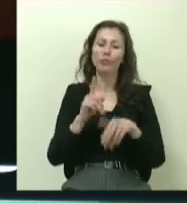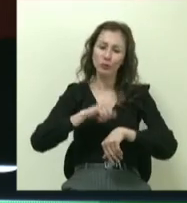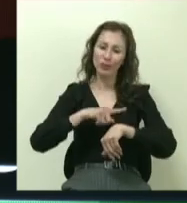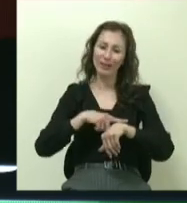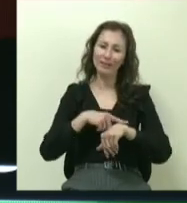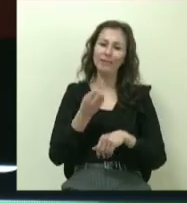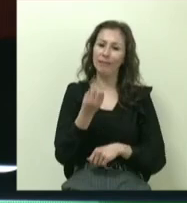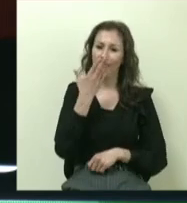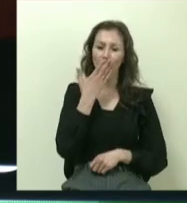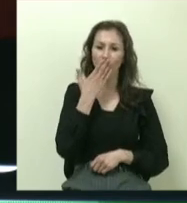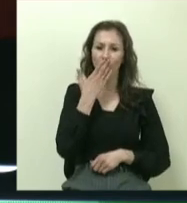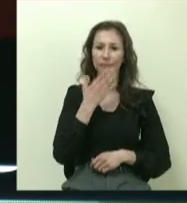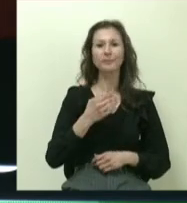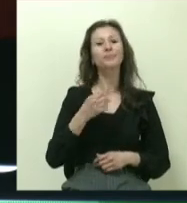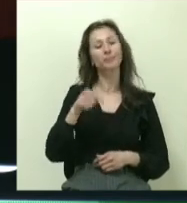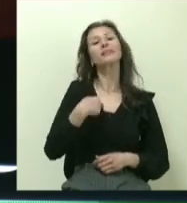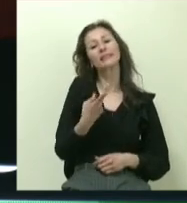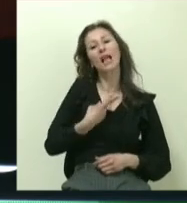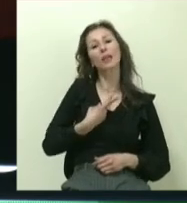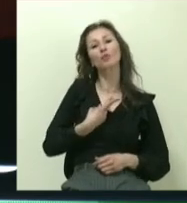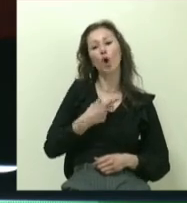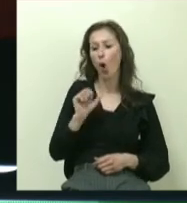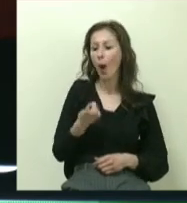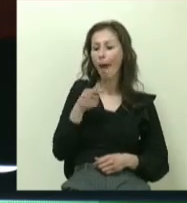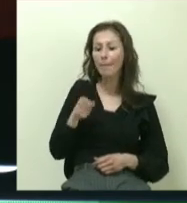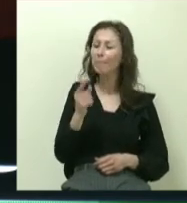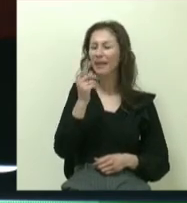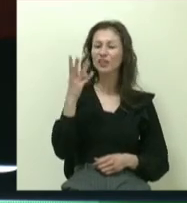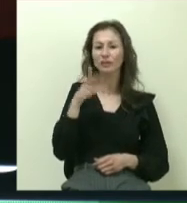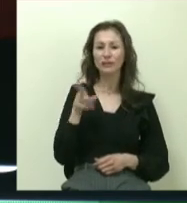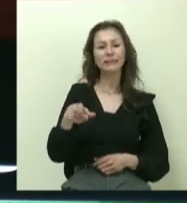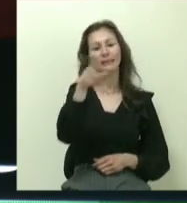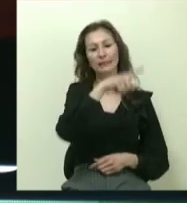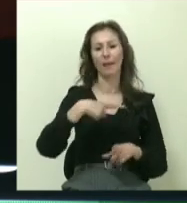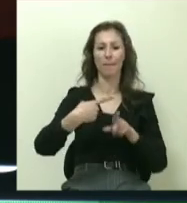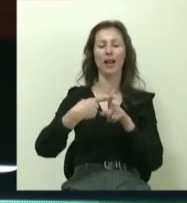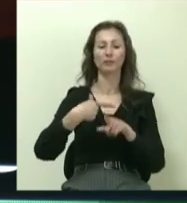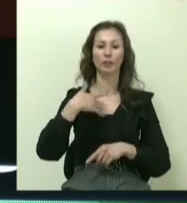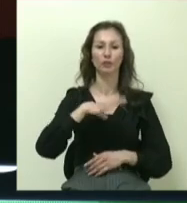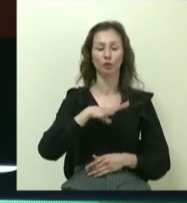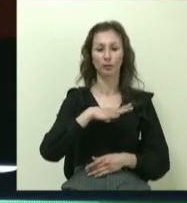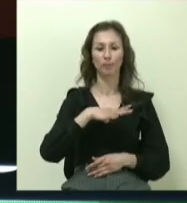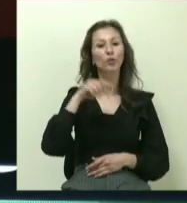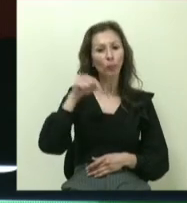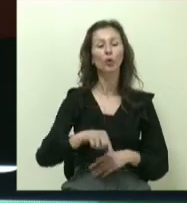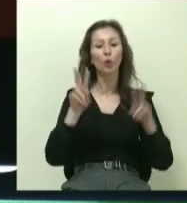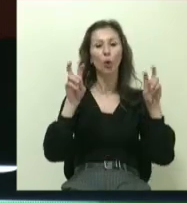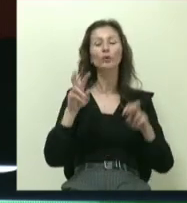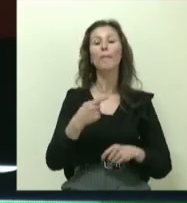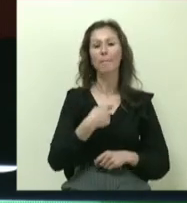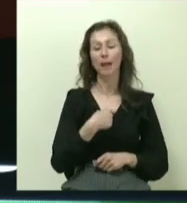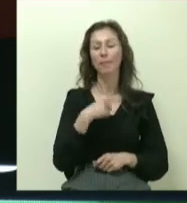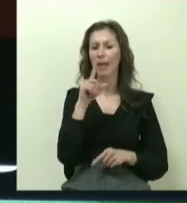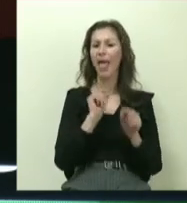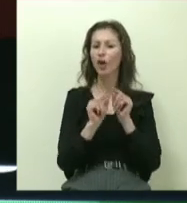süre dar Fakat ben burada kendimce önemli bulduğum birkaç tanesini sizlerle paylaşmak istiyorum ben bu konuya bir